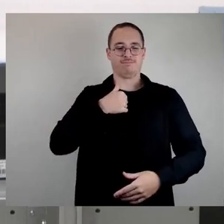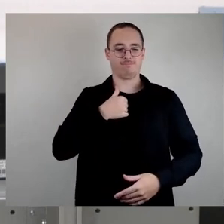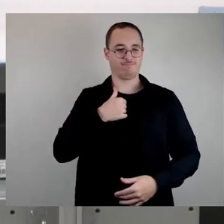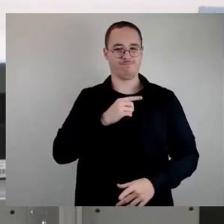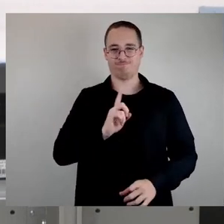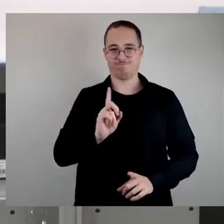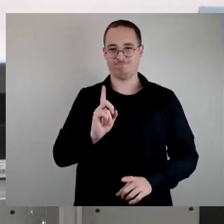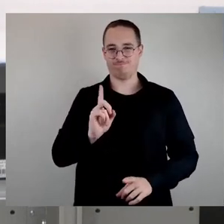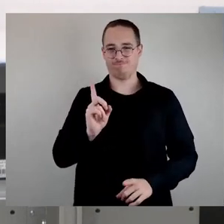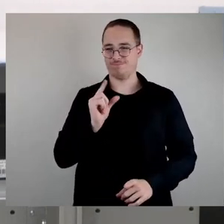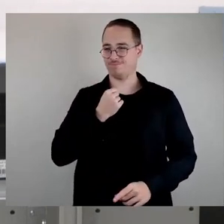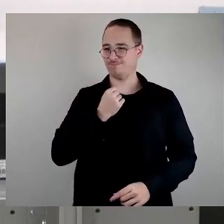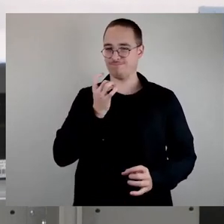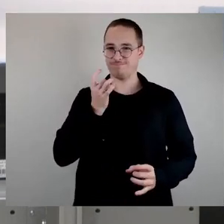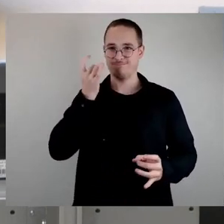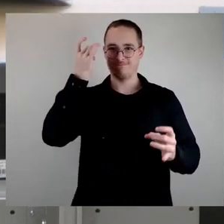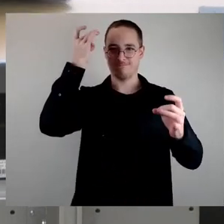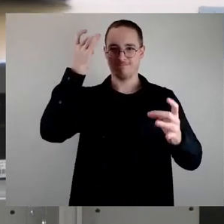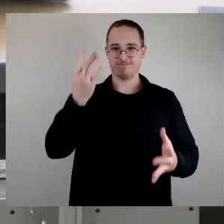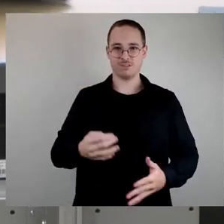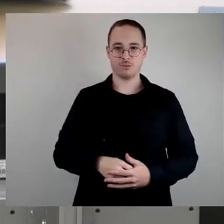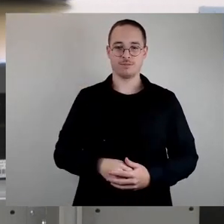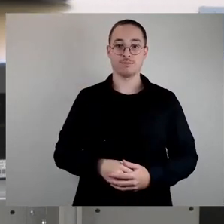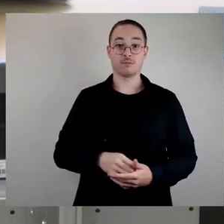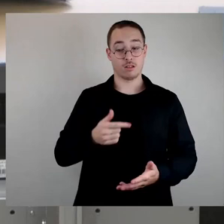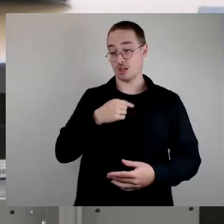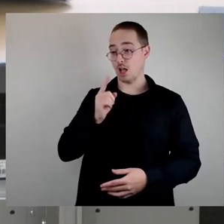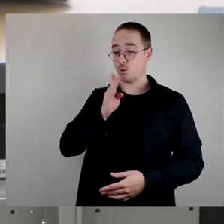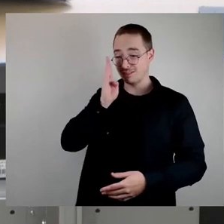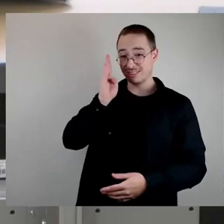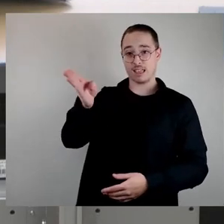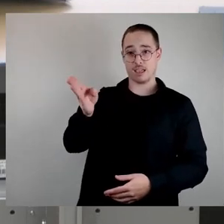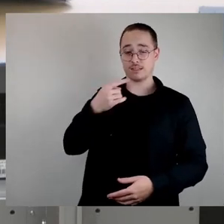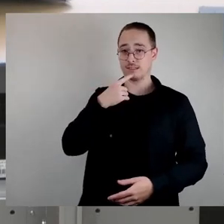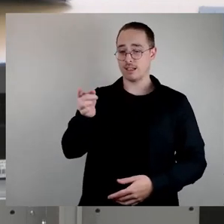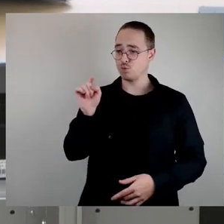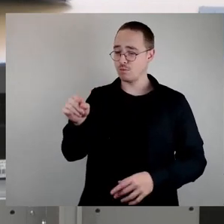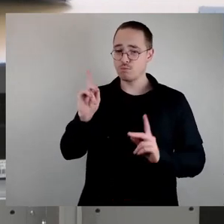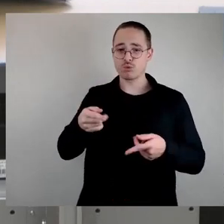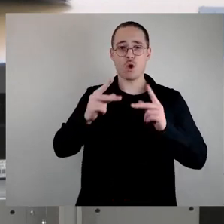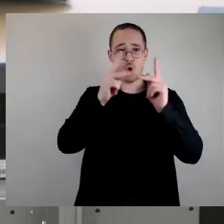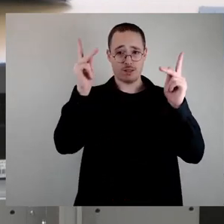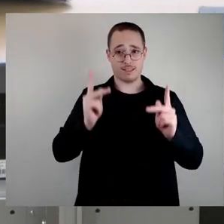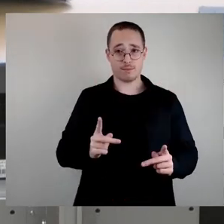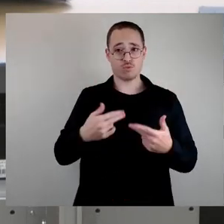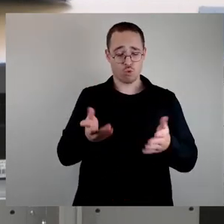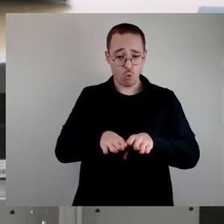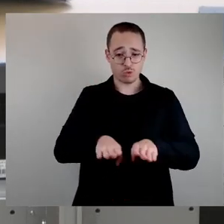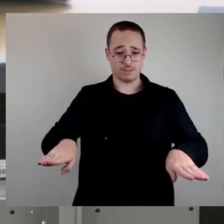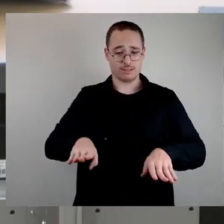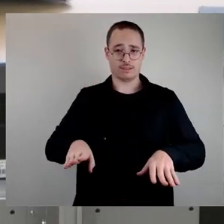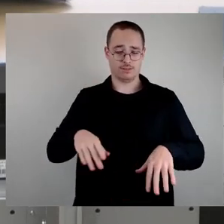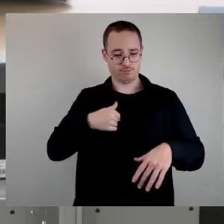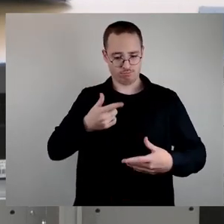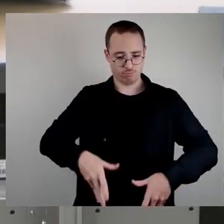auch direkt mal zu dir gesagt, das muss man konzeptionell und grundsätzlich angehen, das ist der Sache würdiger. Und